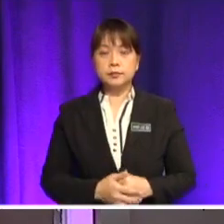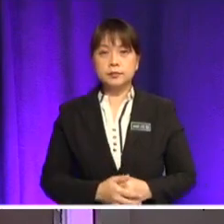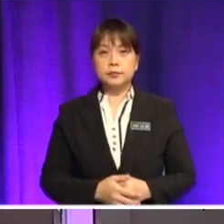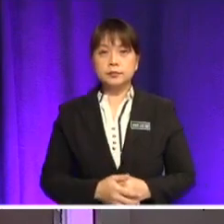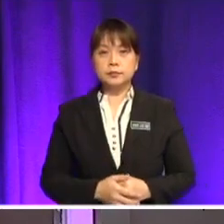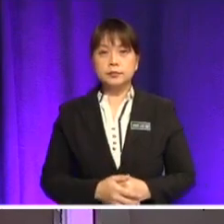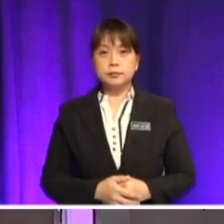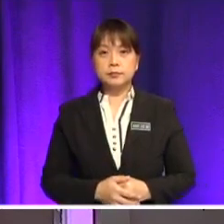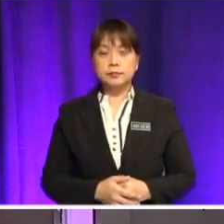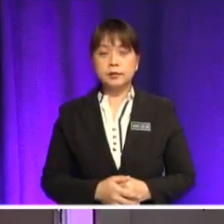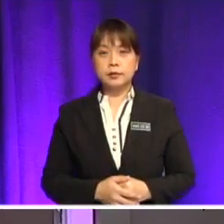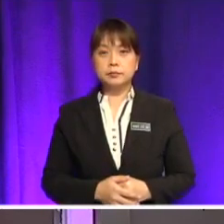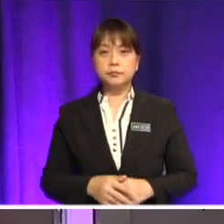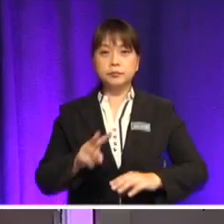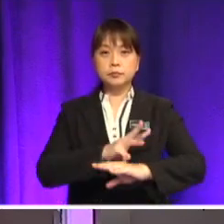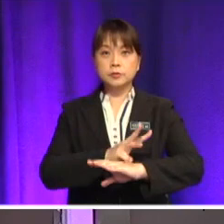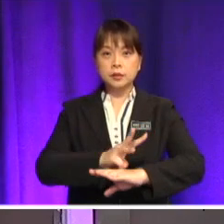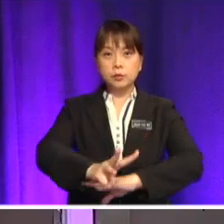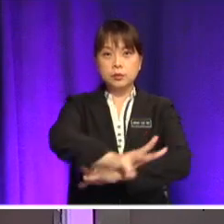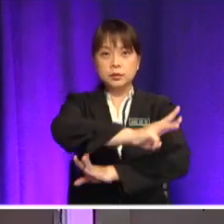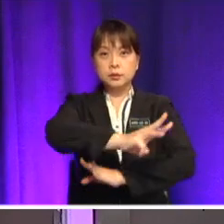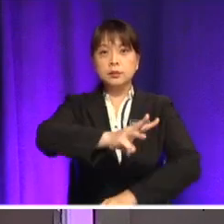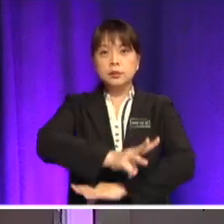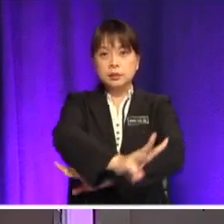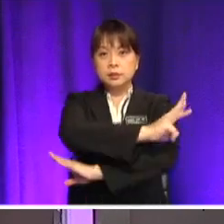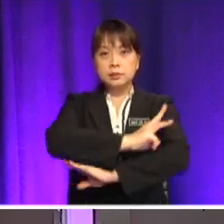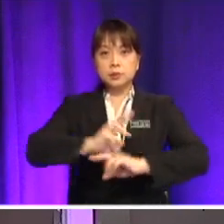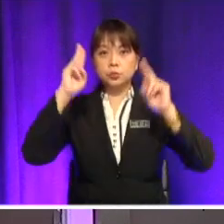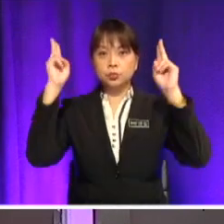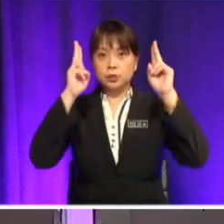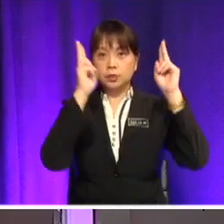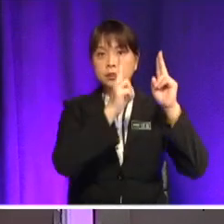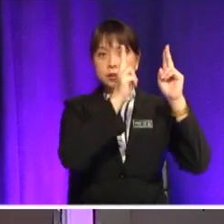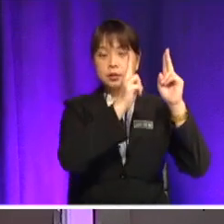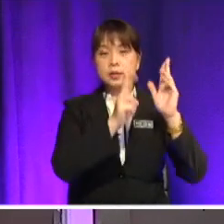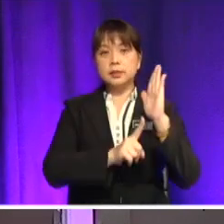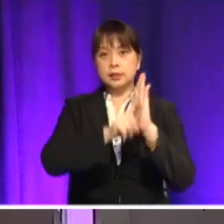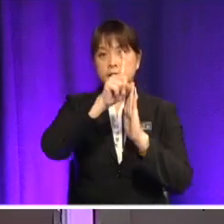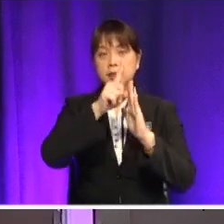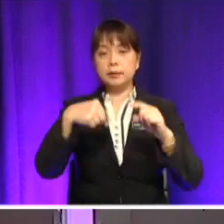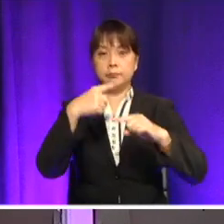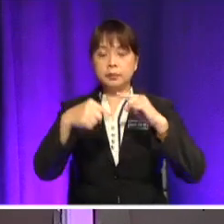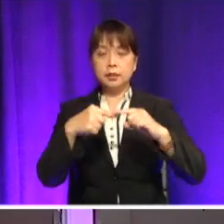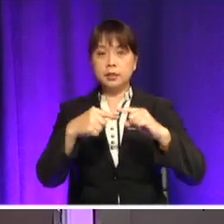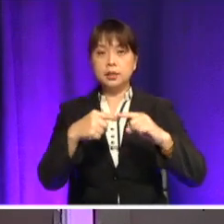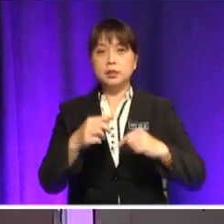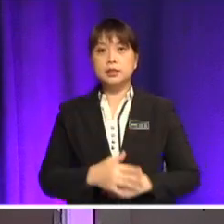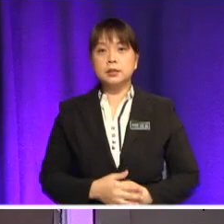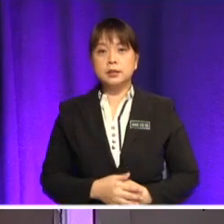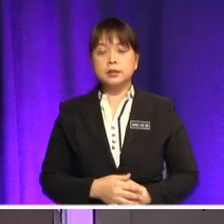tinggi kawasan udara di sini adalah tinggi bila hal aja udah ada tinggi